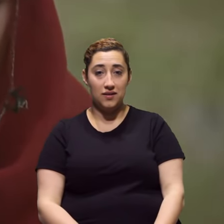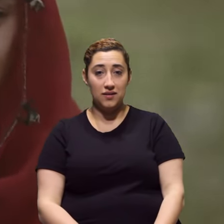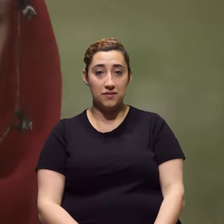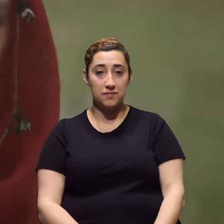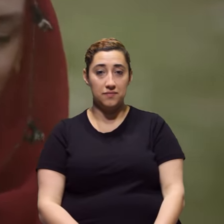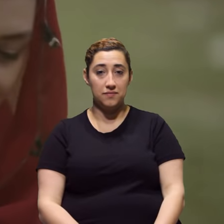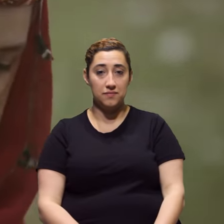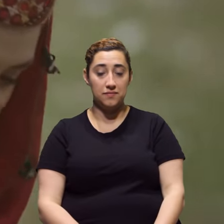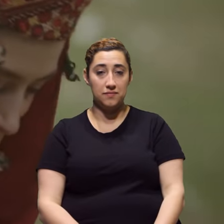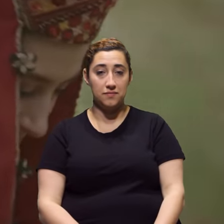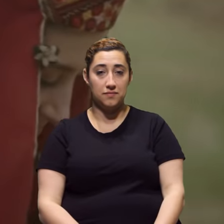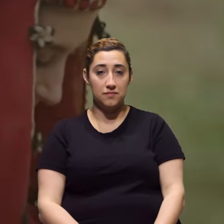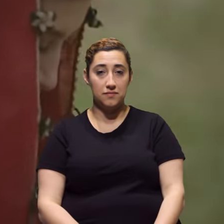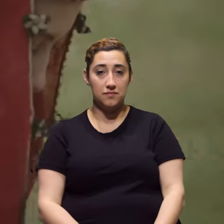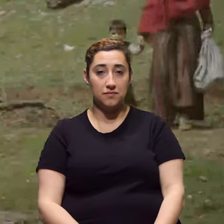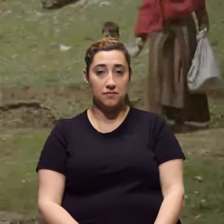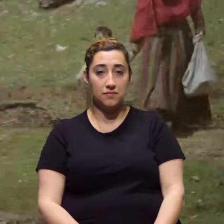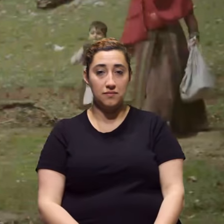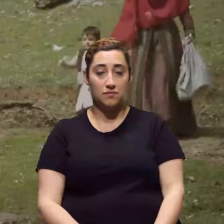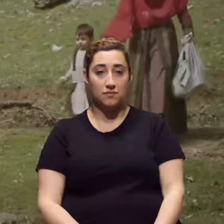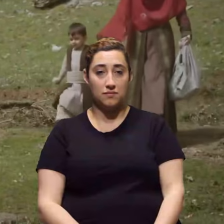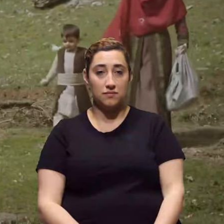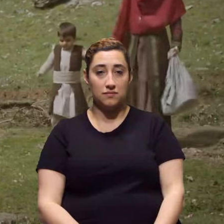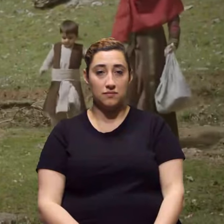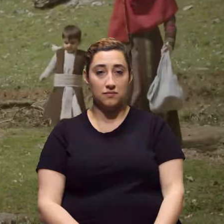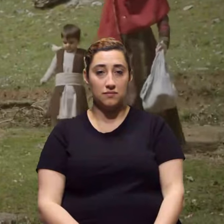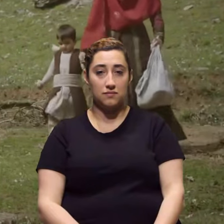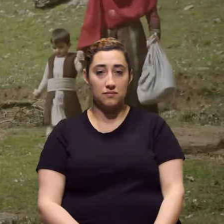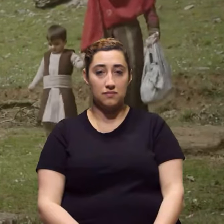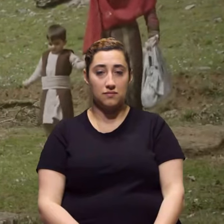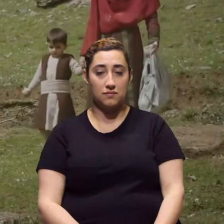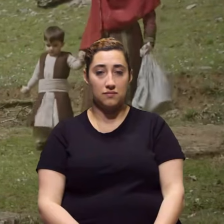Bacım Sultan sol elinde bir bohça, yanında İbrahim ile az öteye yürüdü.